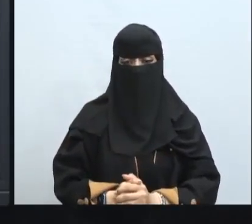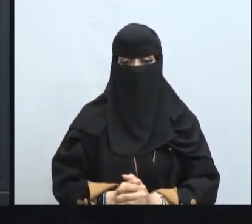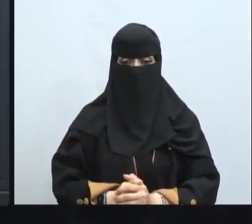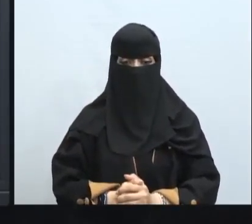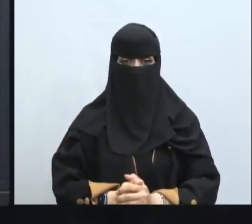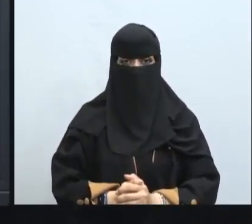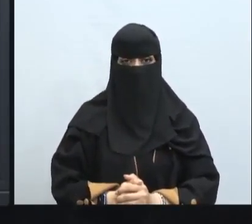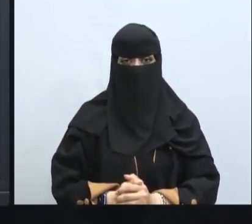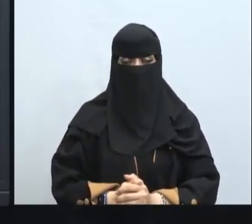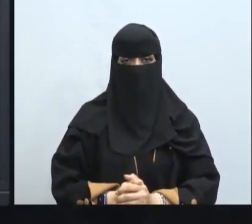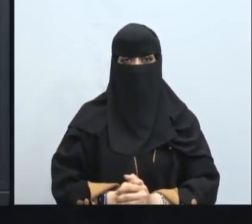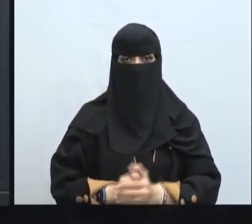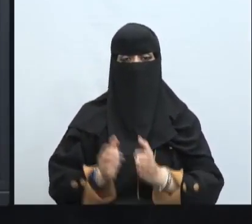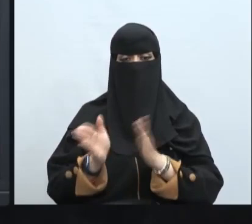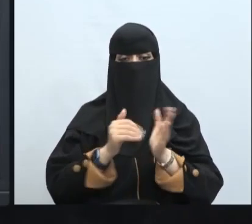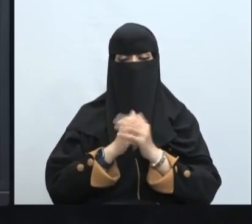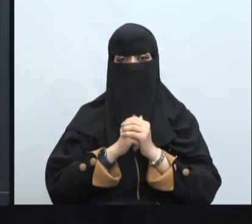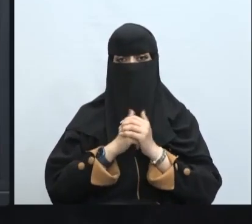والبطاله المقنع